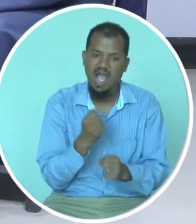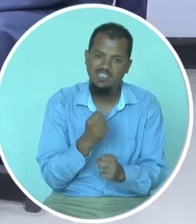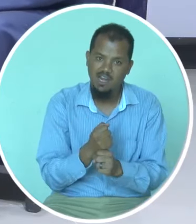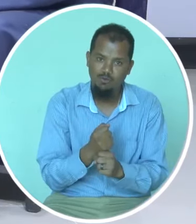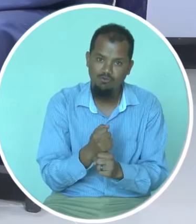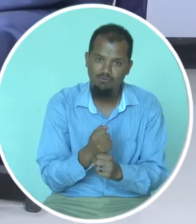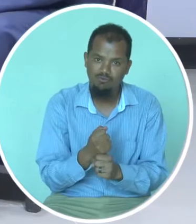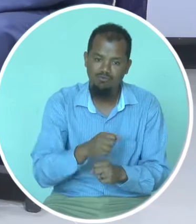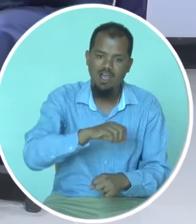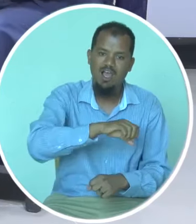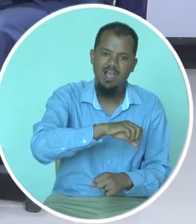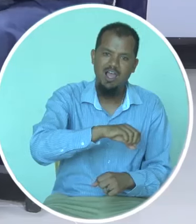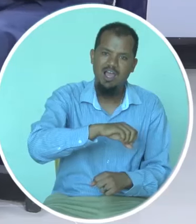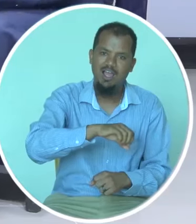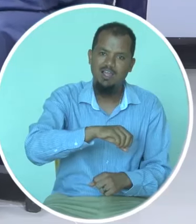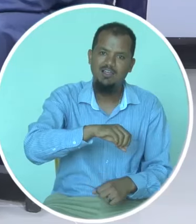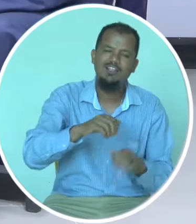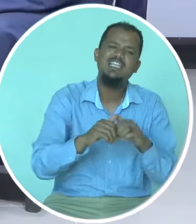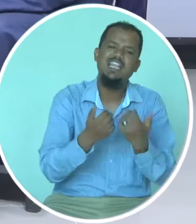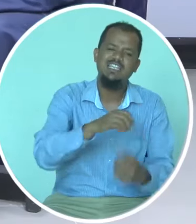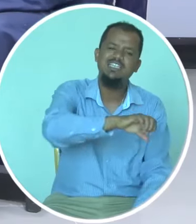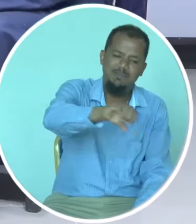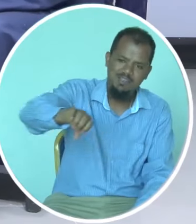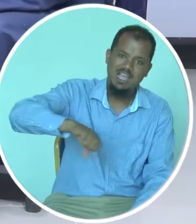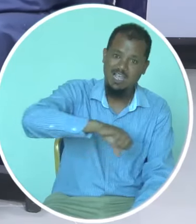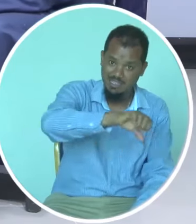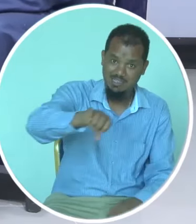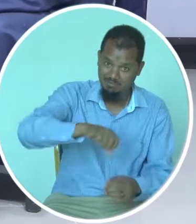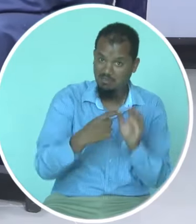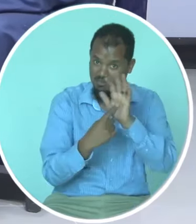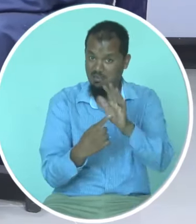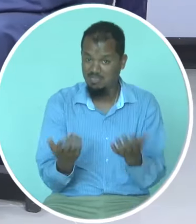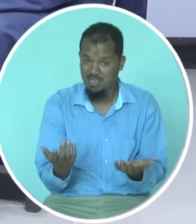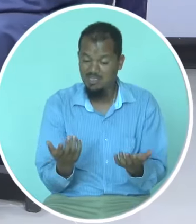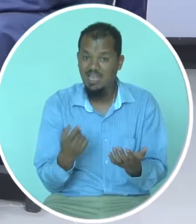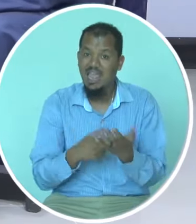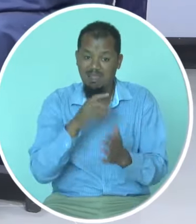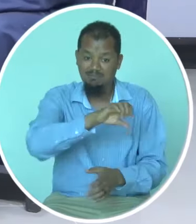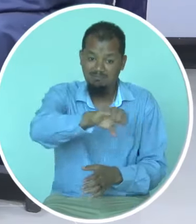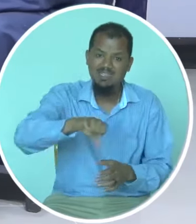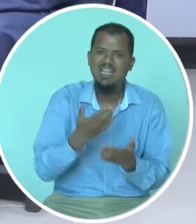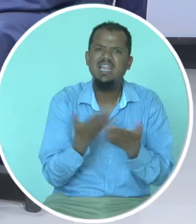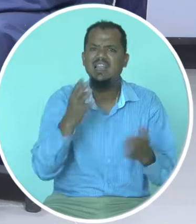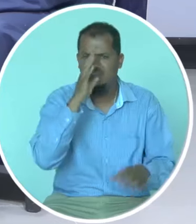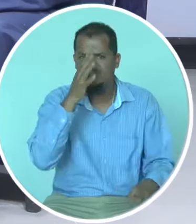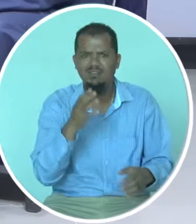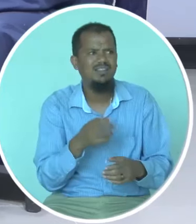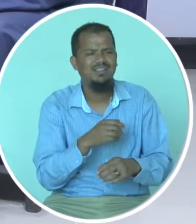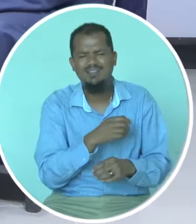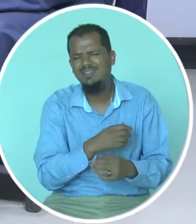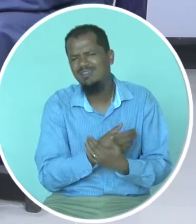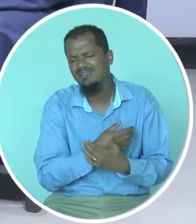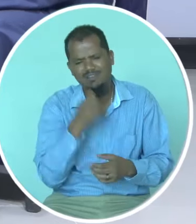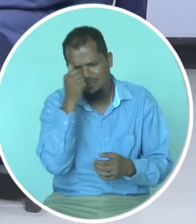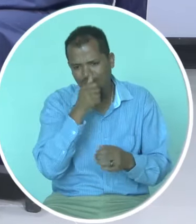አሰራሩ አጋጋ እንዴት እንደሚጋገር የሚታይ ማለት ነው ይሄን መልእክት የተፈጠረ ቢባል የትም ሀገር